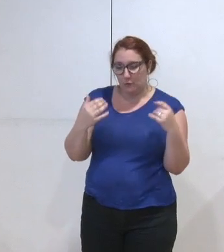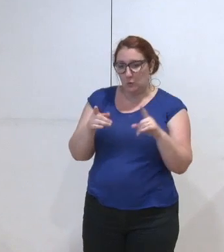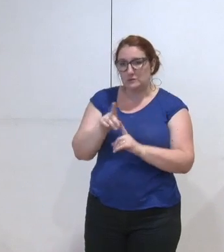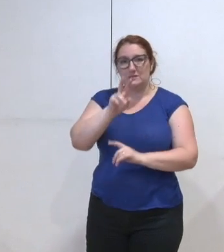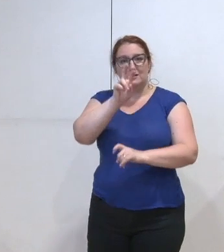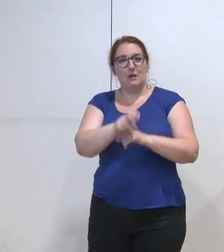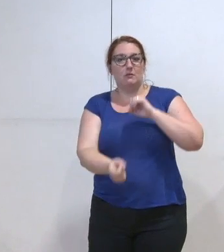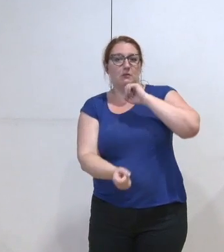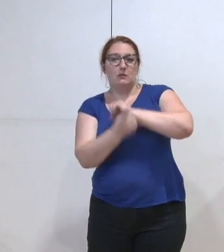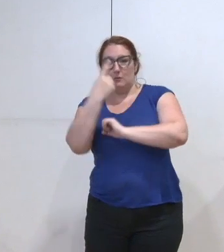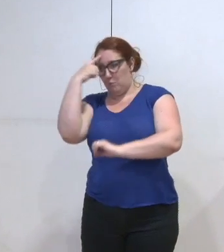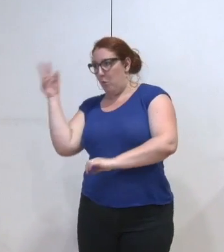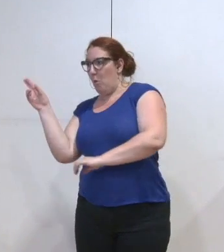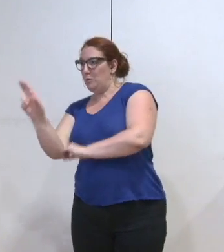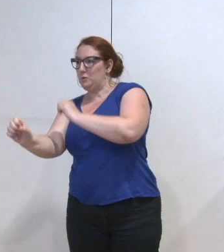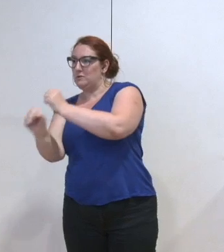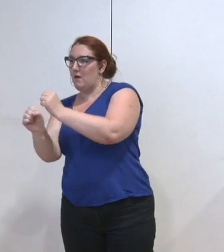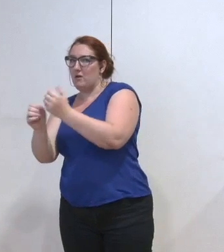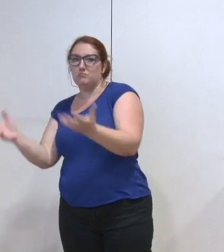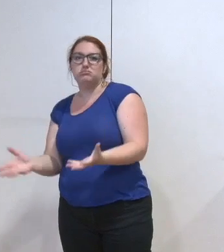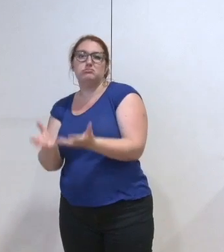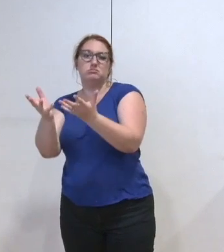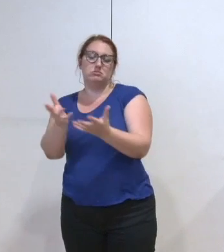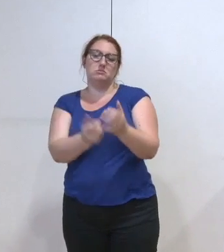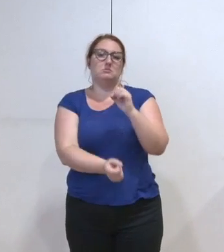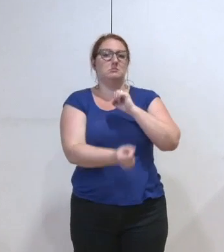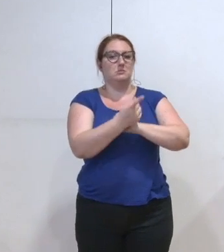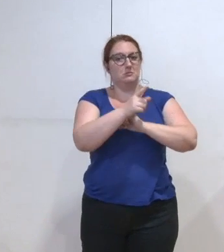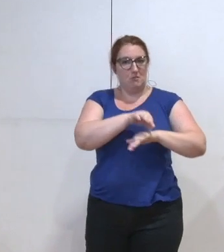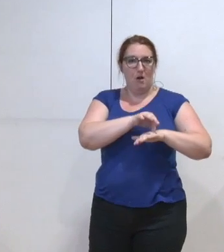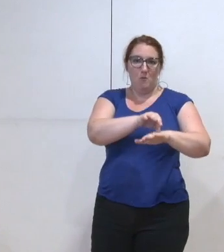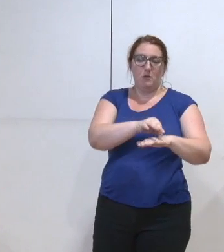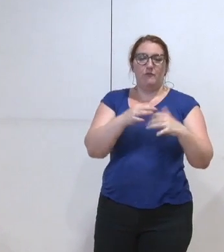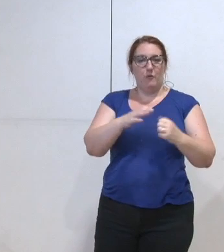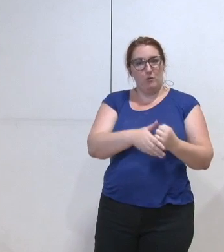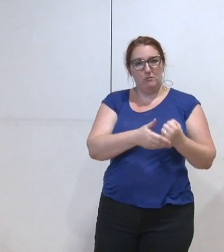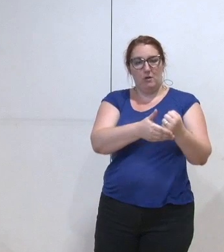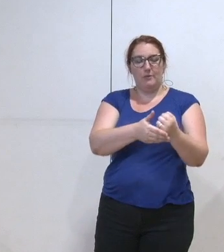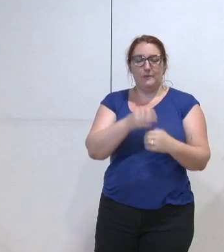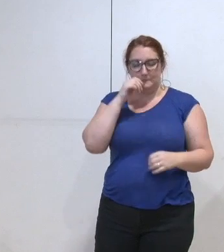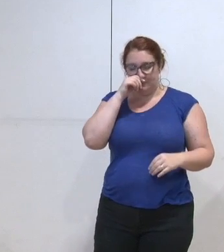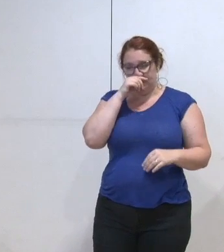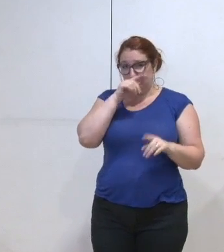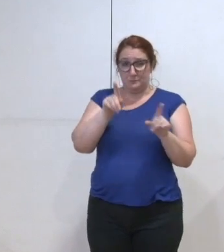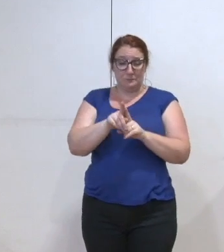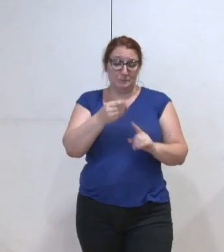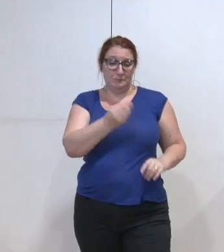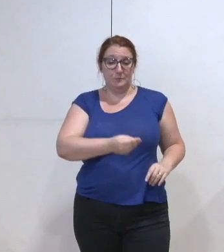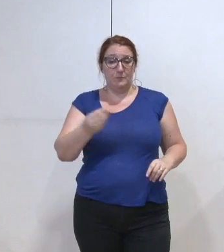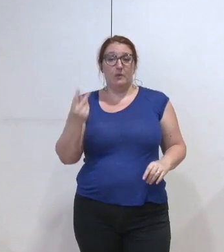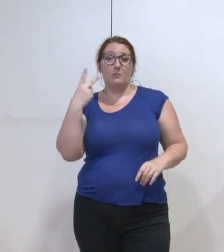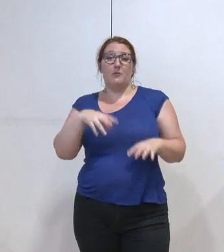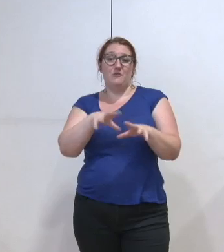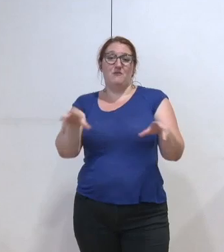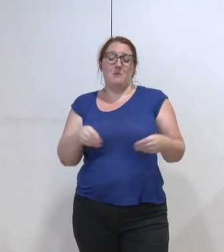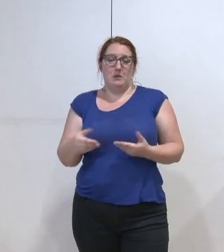emploi et nous avons la volonté de pour de d'accompagner les enfants des familles à bas revenu dans les